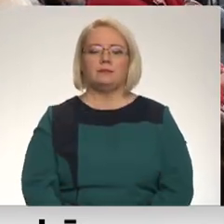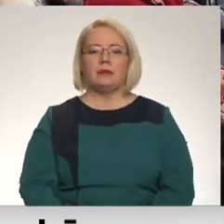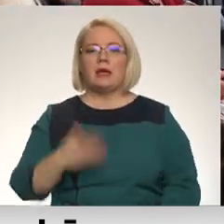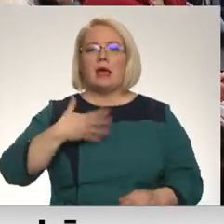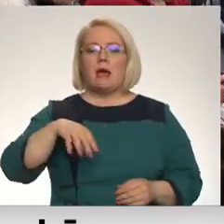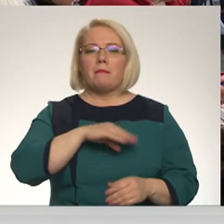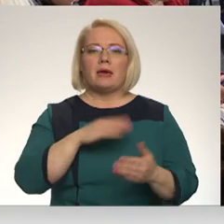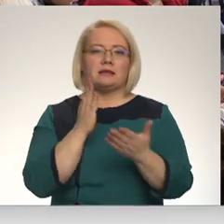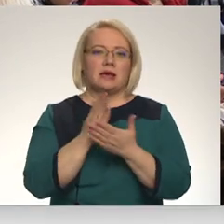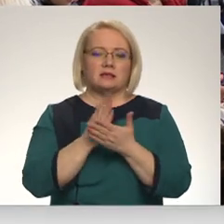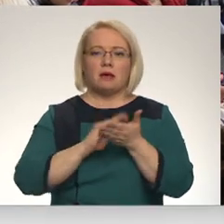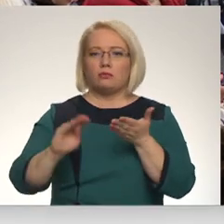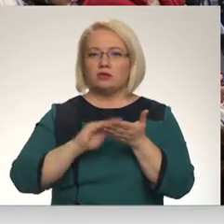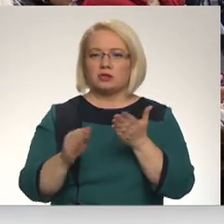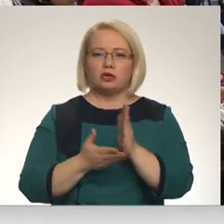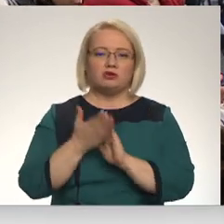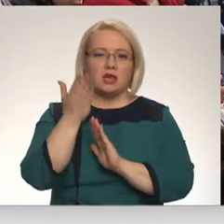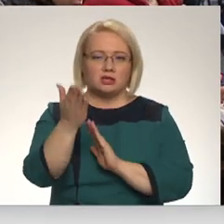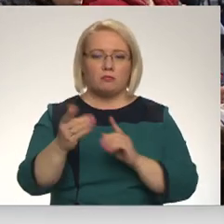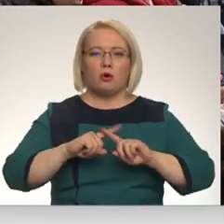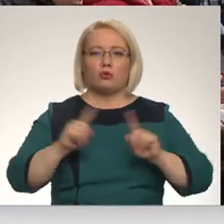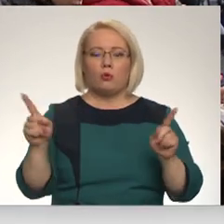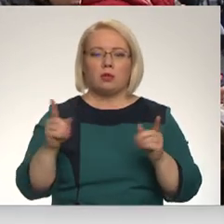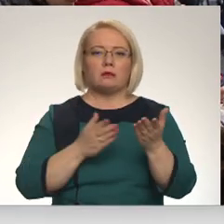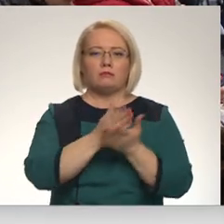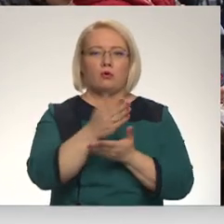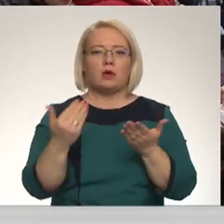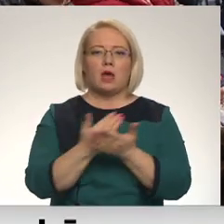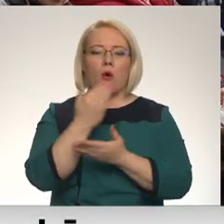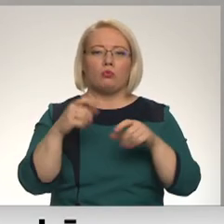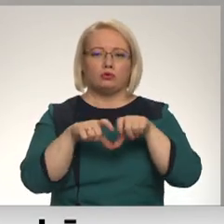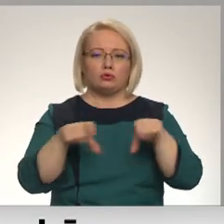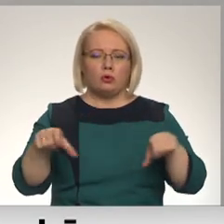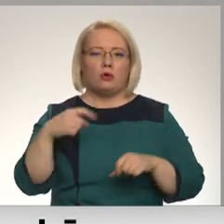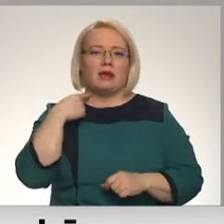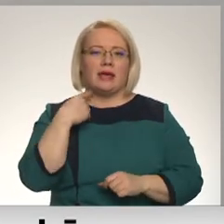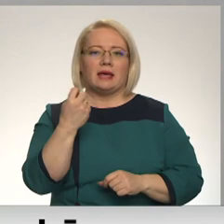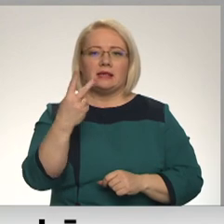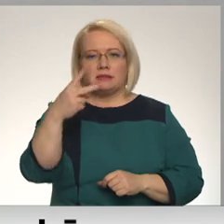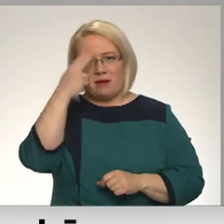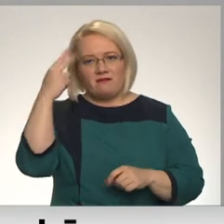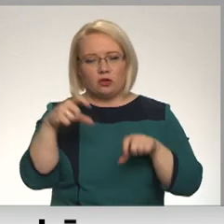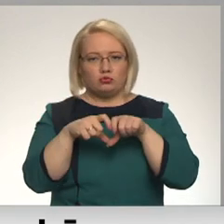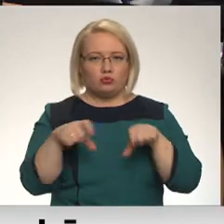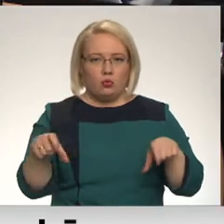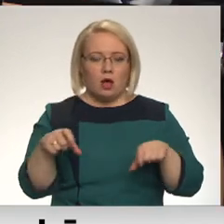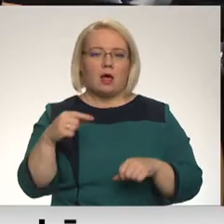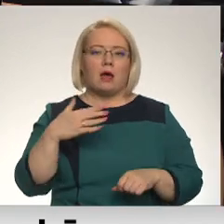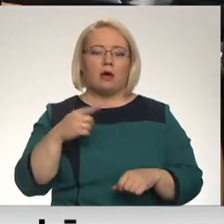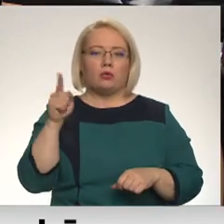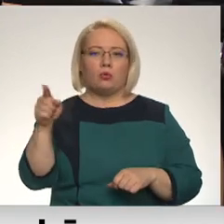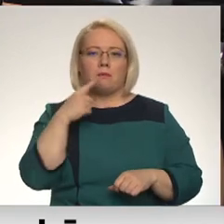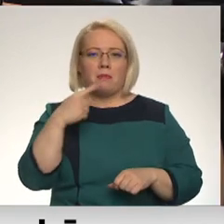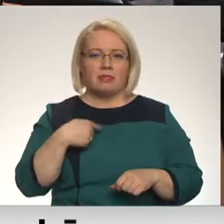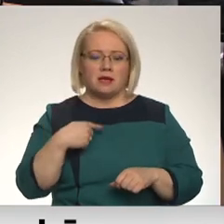Mēs jau esam uzrakstījuši iesniegumu un tuliņ dosimies uz jauno skolu, uz Rīgas 13. Vidusskolu. Mums teica, ka tur